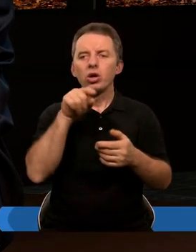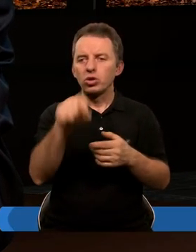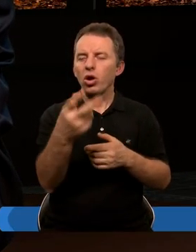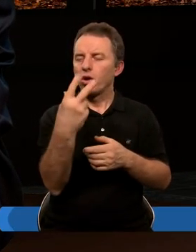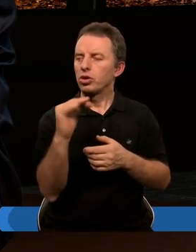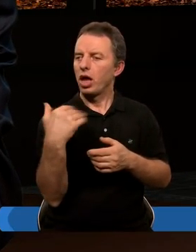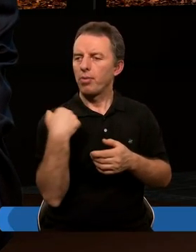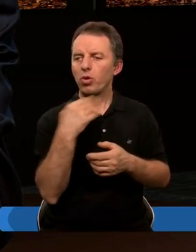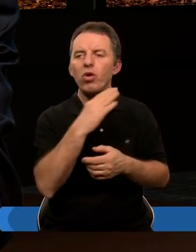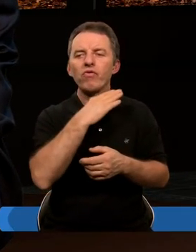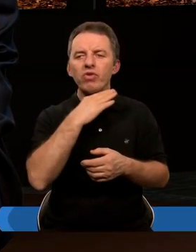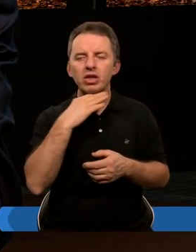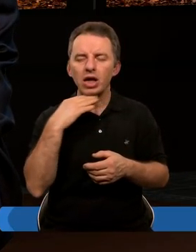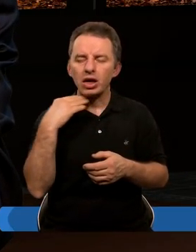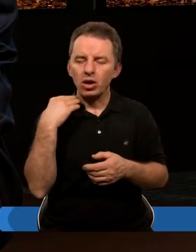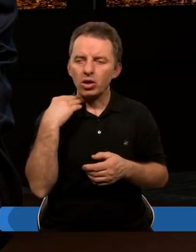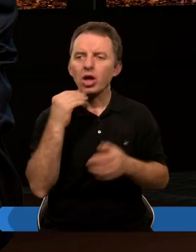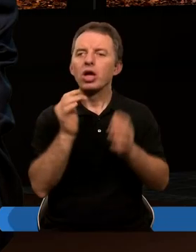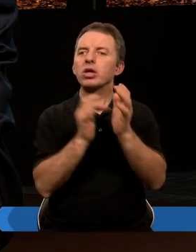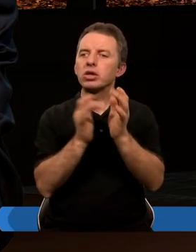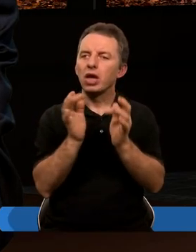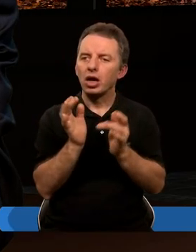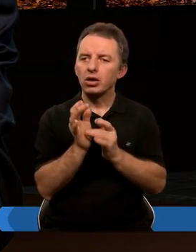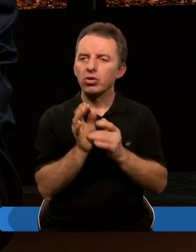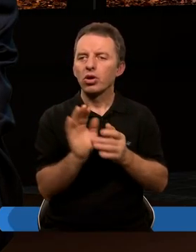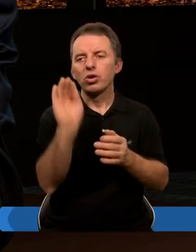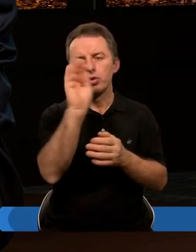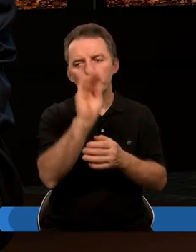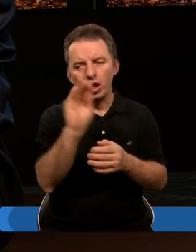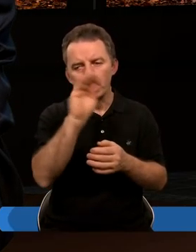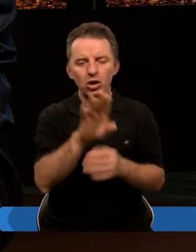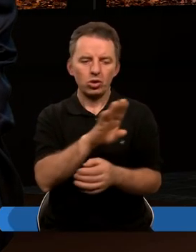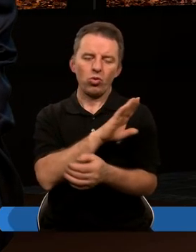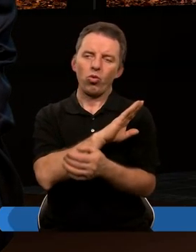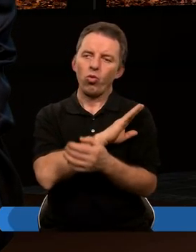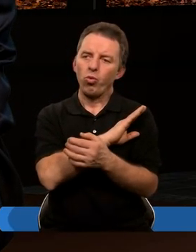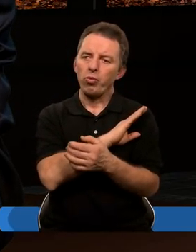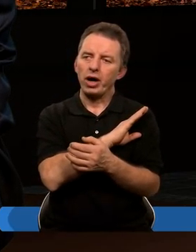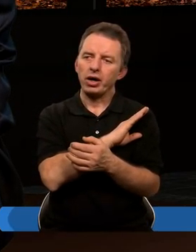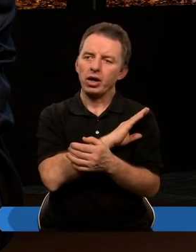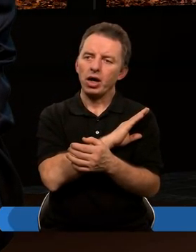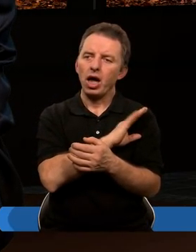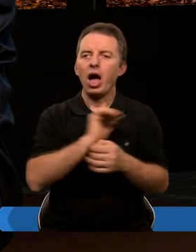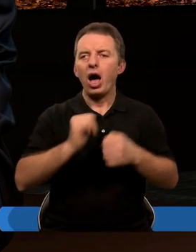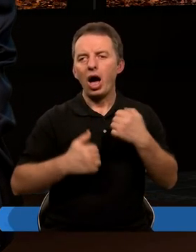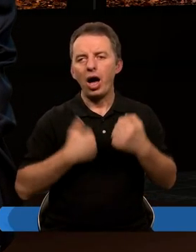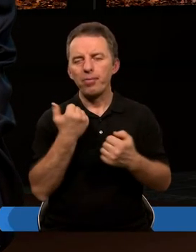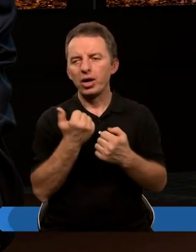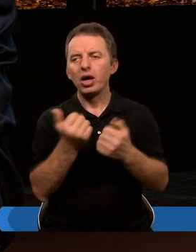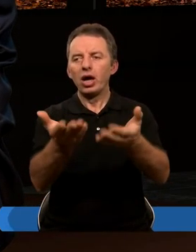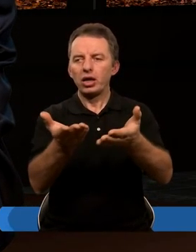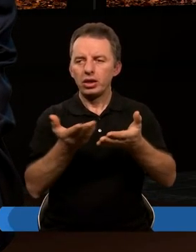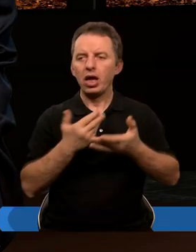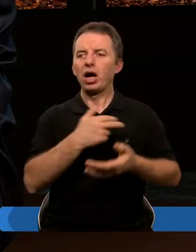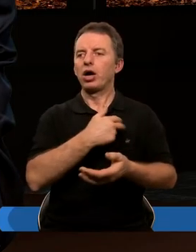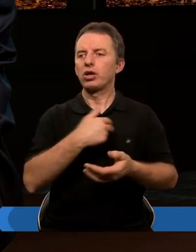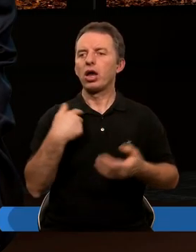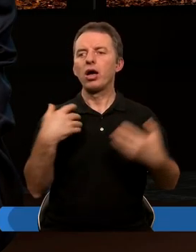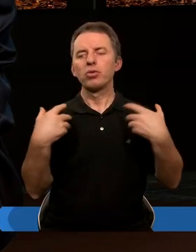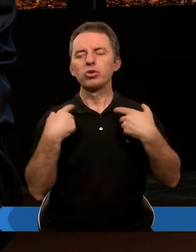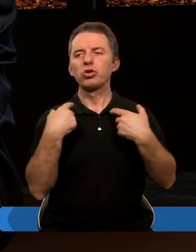byłoby wystarczające. Jezus jeszcze umarł, aby dać nam